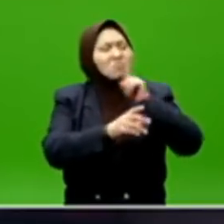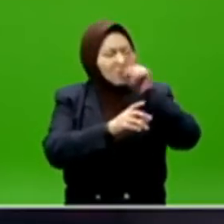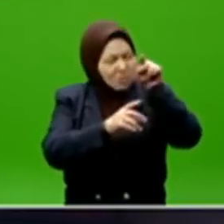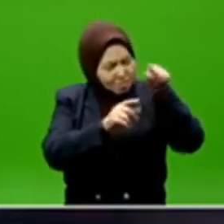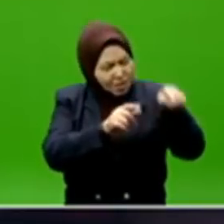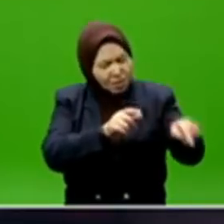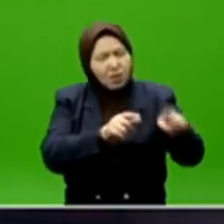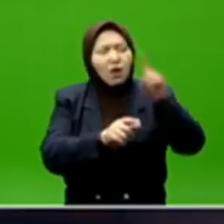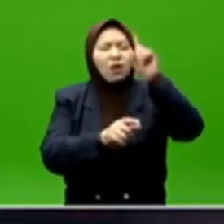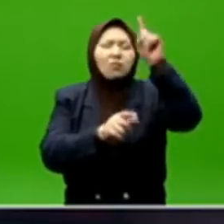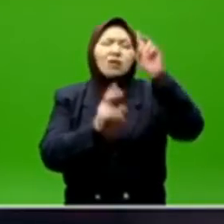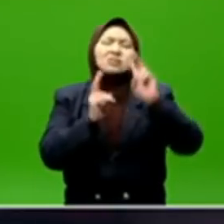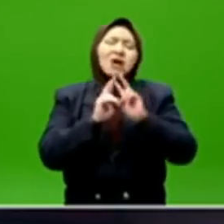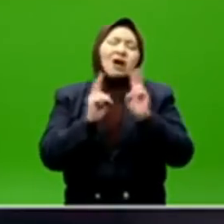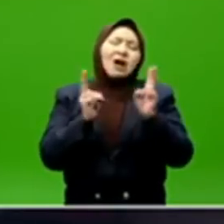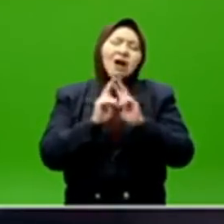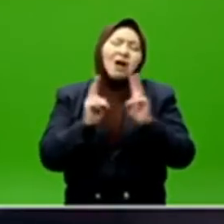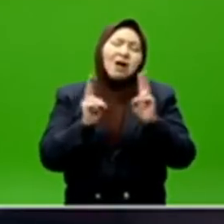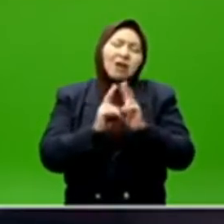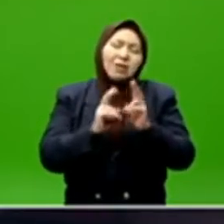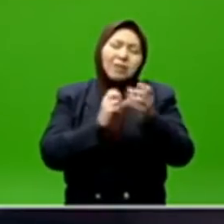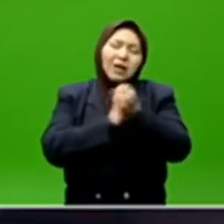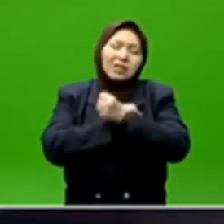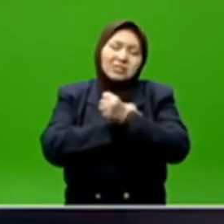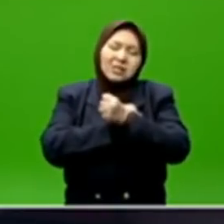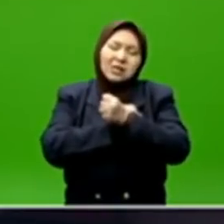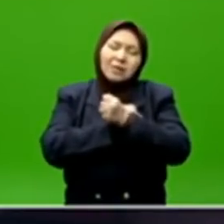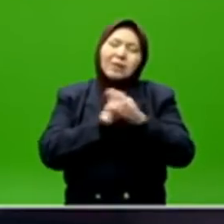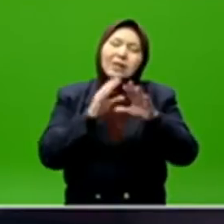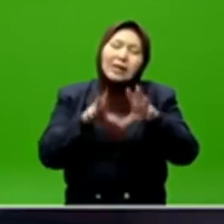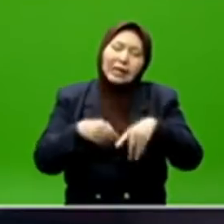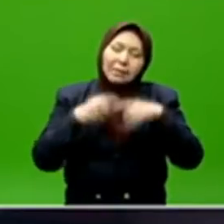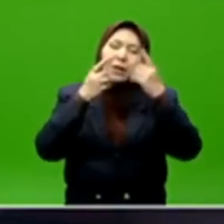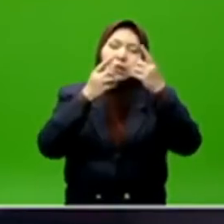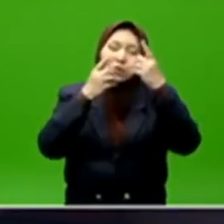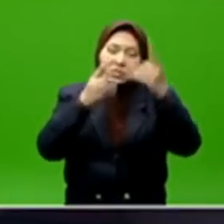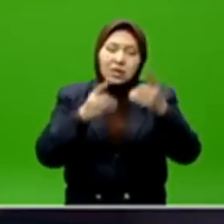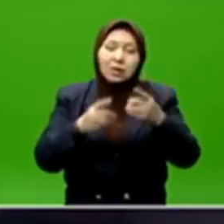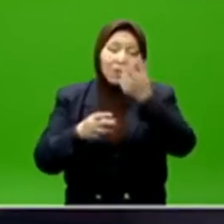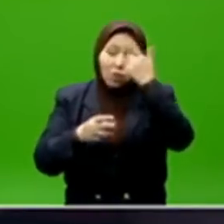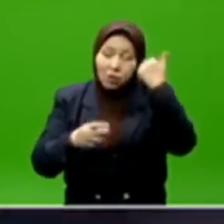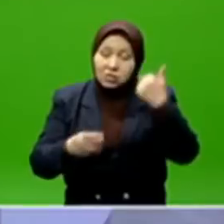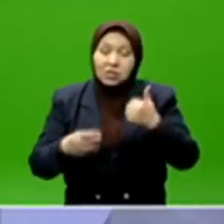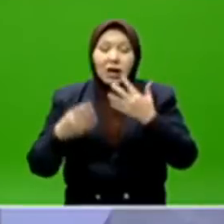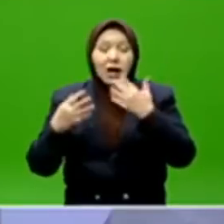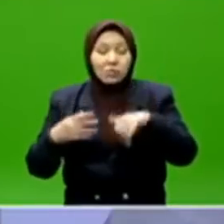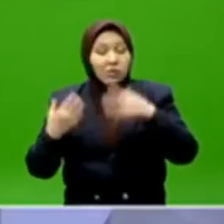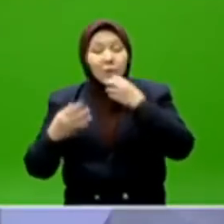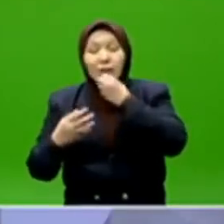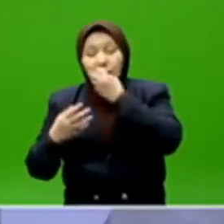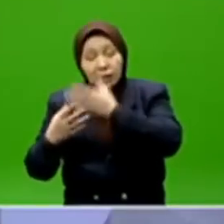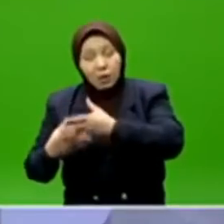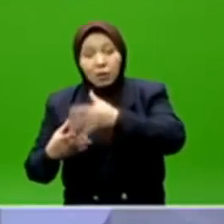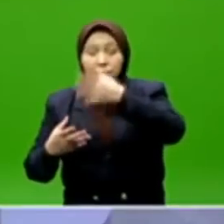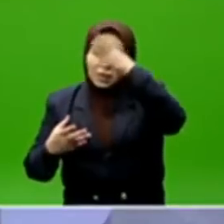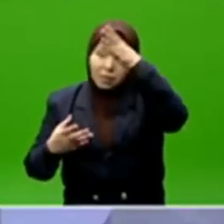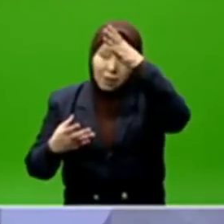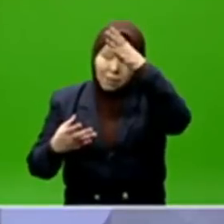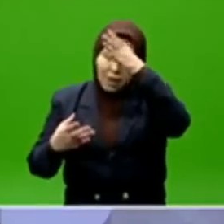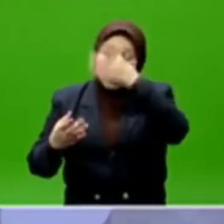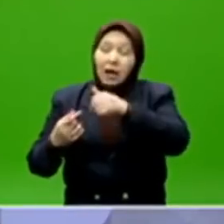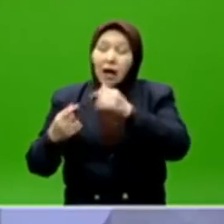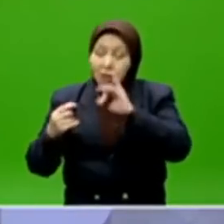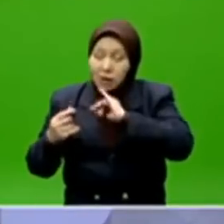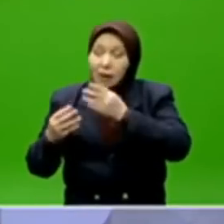Maha Pengampun, Maha Penyayang. Maksudnya apa? Nabi Ibrahim pernah dulu cakap pada ayahnya, aku akan minta ampun pada engkau, pada Allah